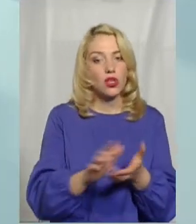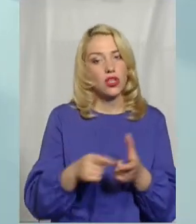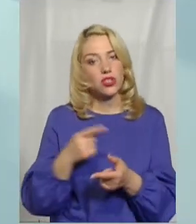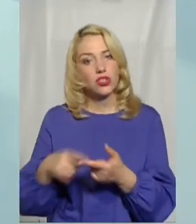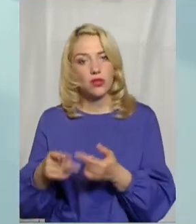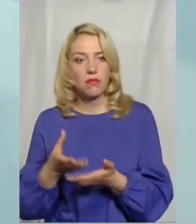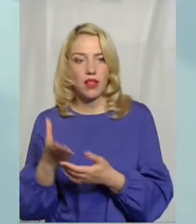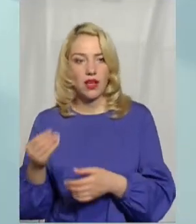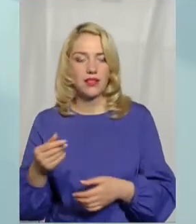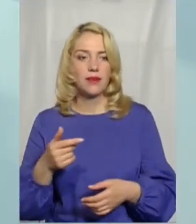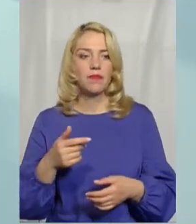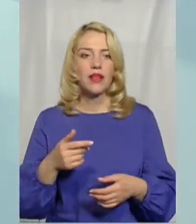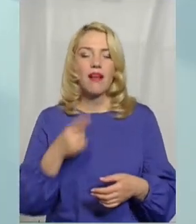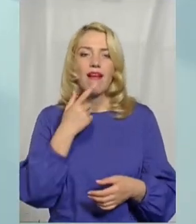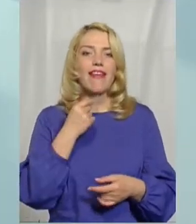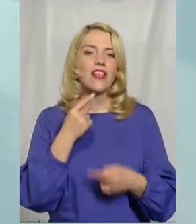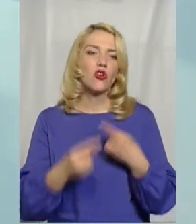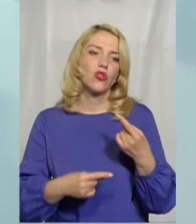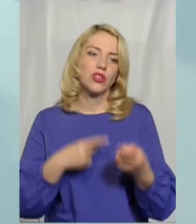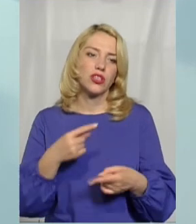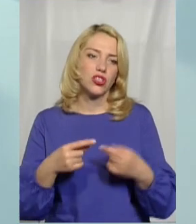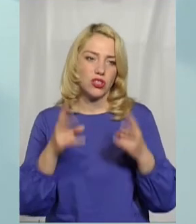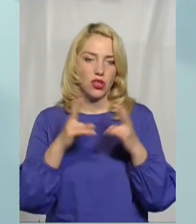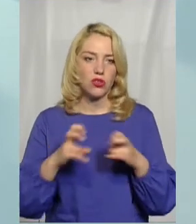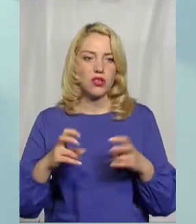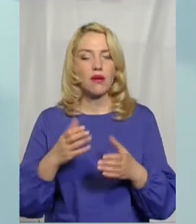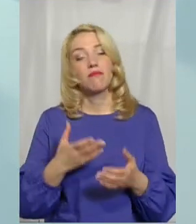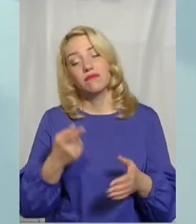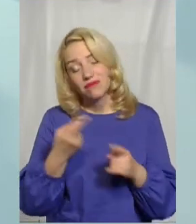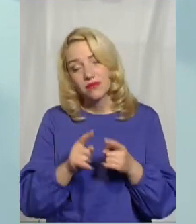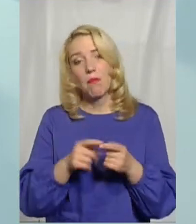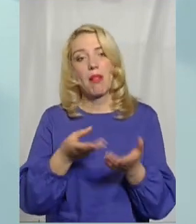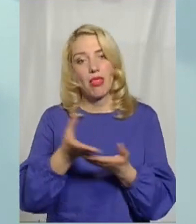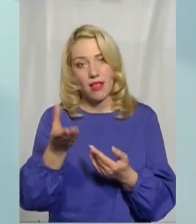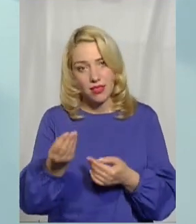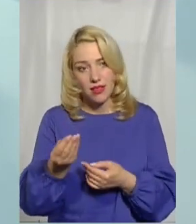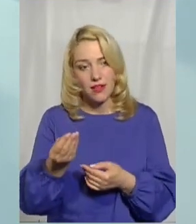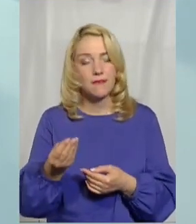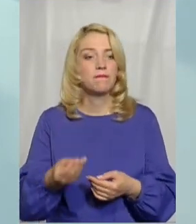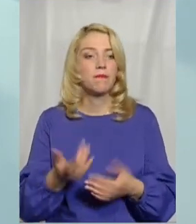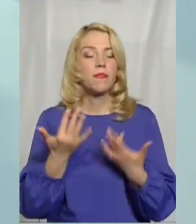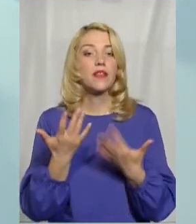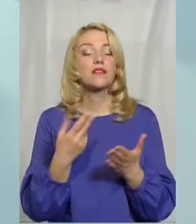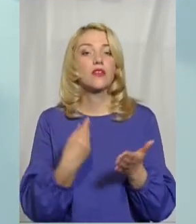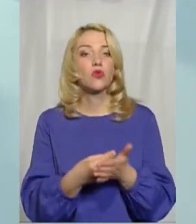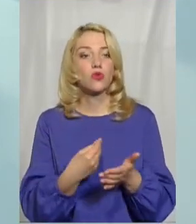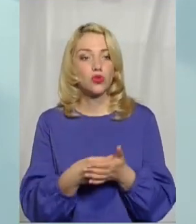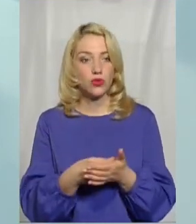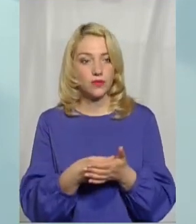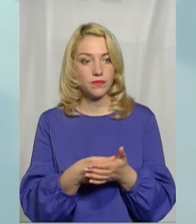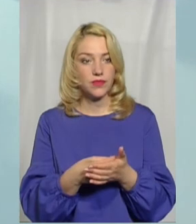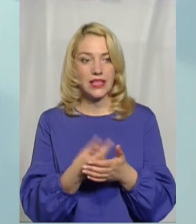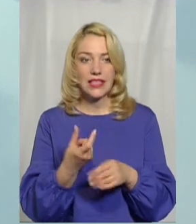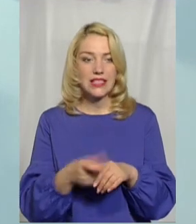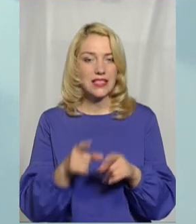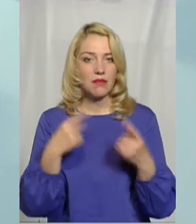генеалогічне дослідження, яке зараз дуже сильно популярне, має платний характер. І скільки це коштує? Сама